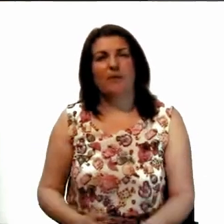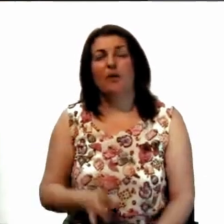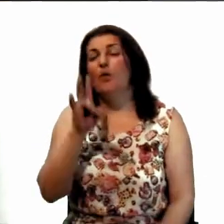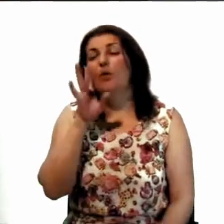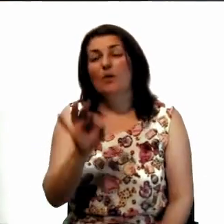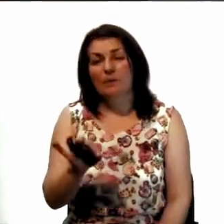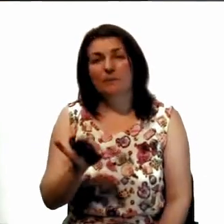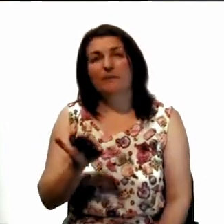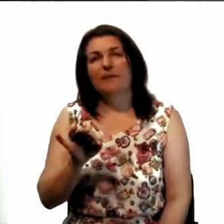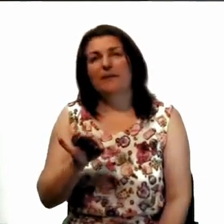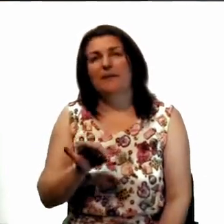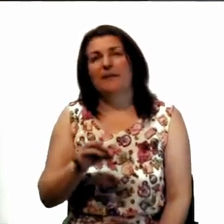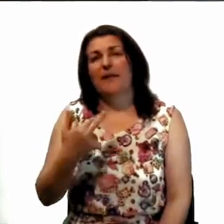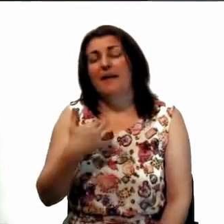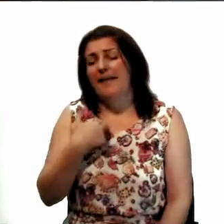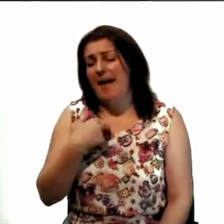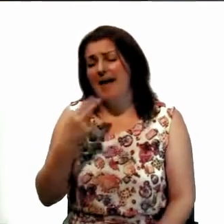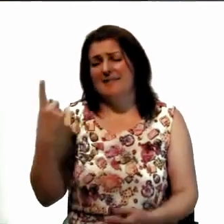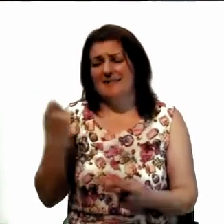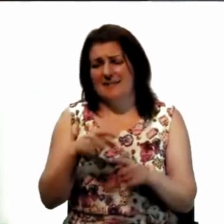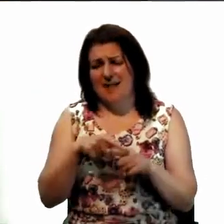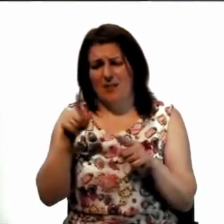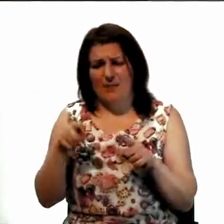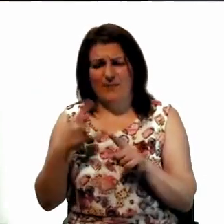Но я целую неделю